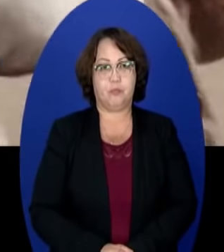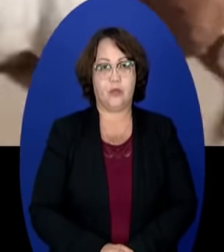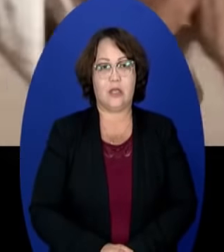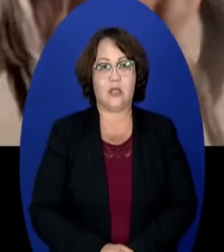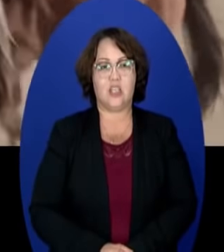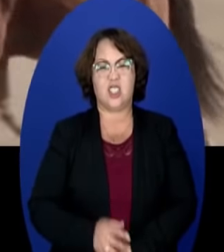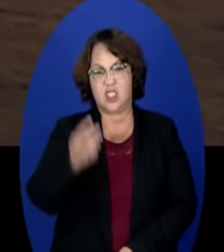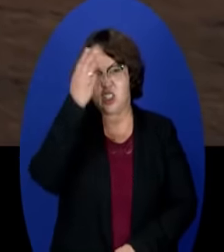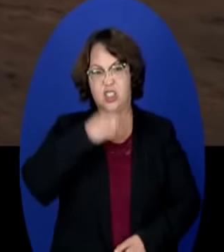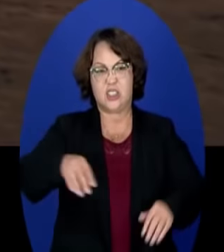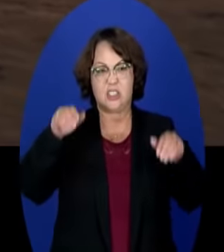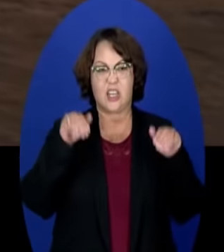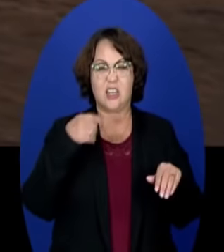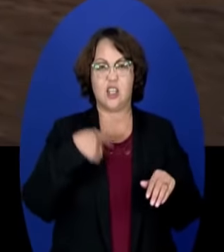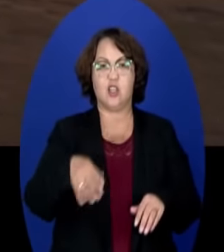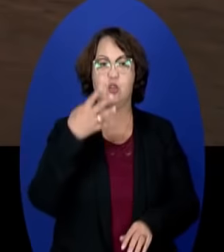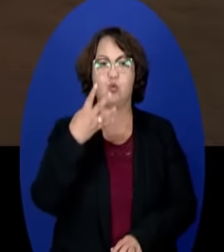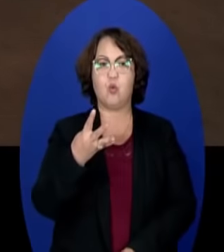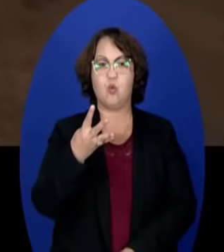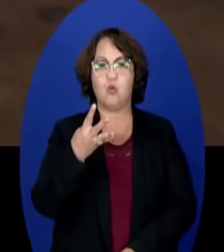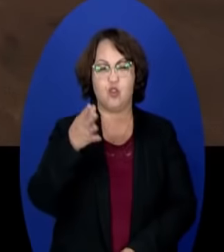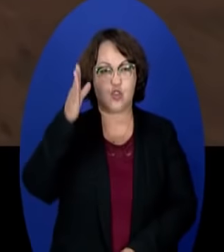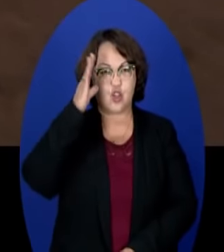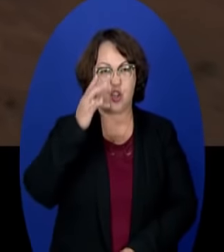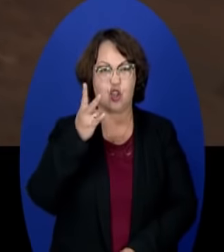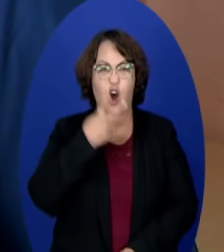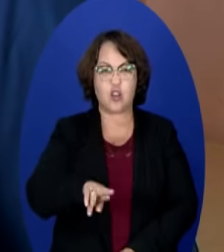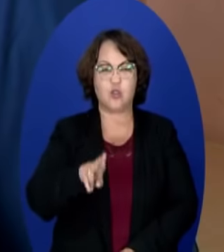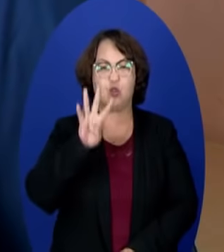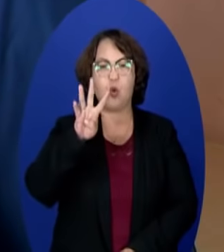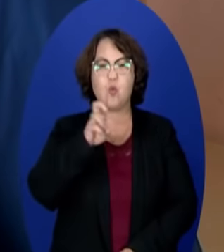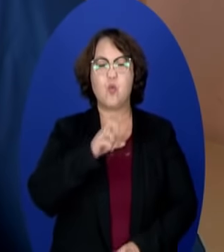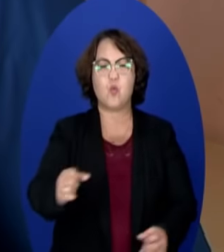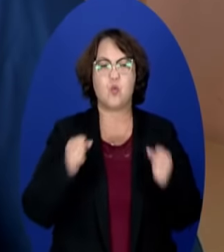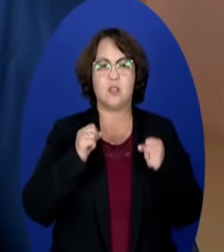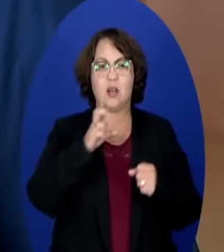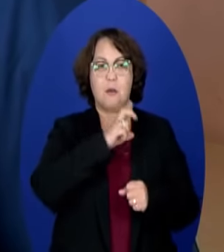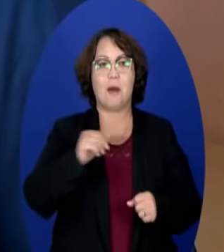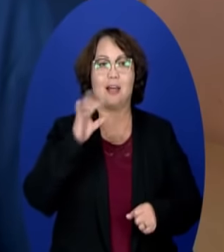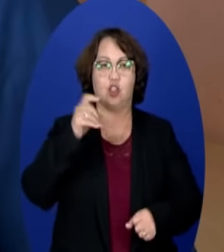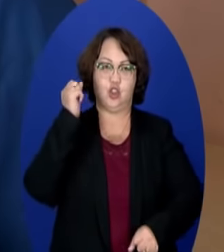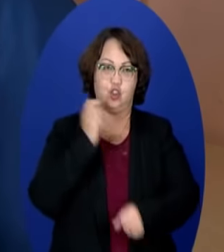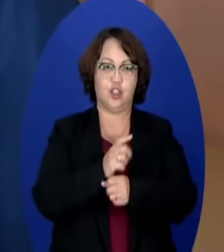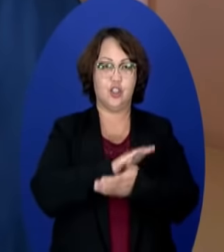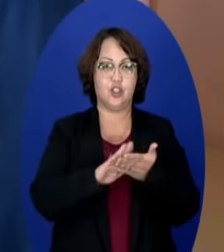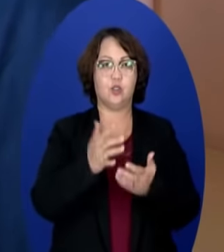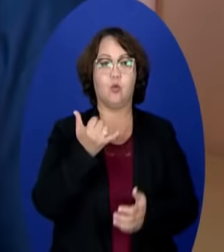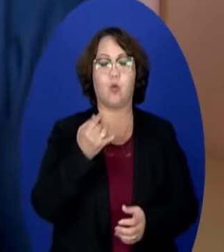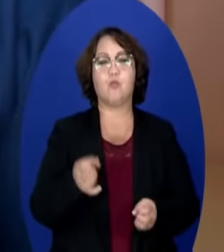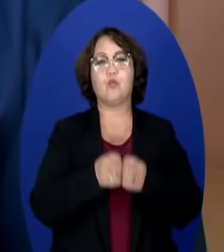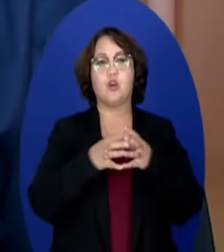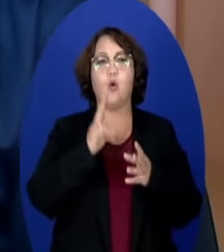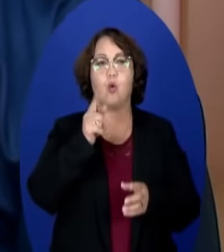Эцэн богд Чингис хааны дөрөв ноход гээд зэв ховлоо зилмэс үбэдэ гэсэн дөрөв баатар зориулсан миний өөр юм бас нэг шинэ уран бүтээл үүд үгийн нууц тавчанаас